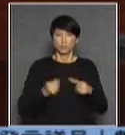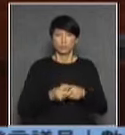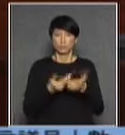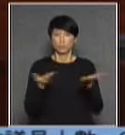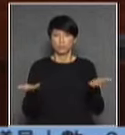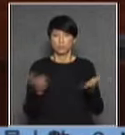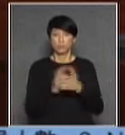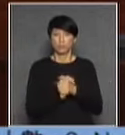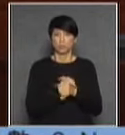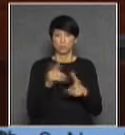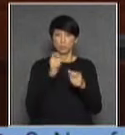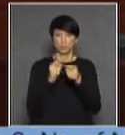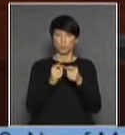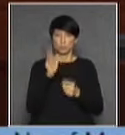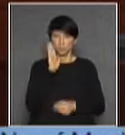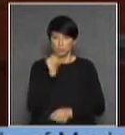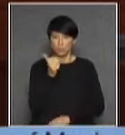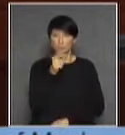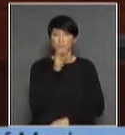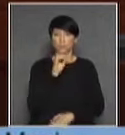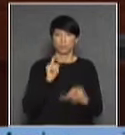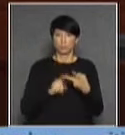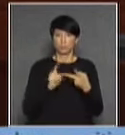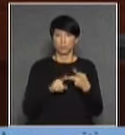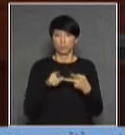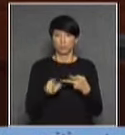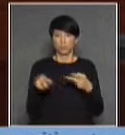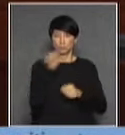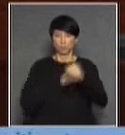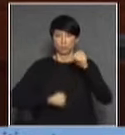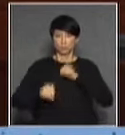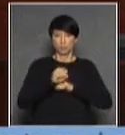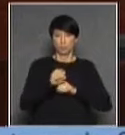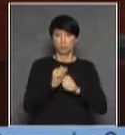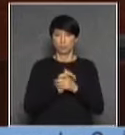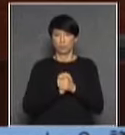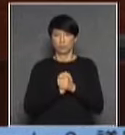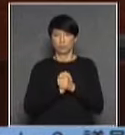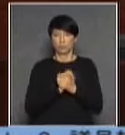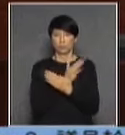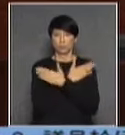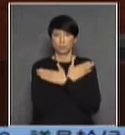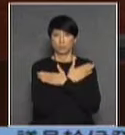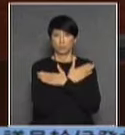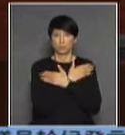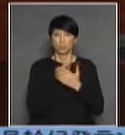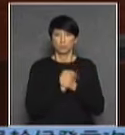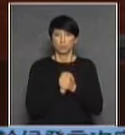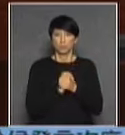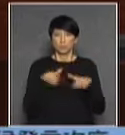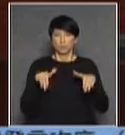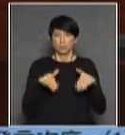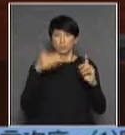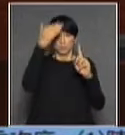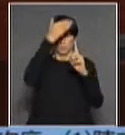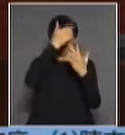关的资料呢是合理。第二呢就有关的行动是不是符合所谓爱护动物的原则。因为